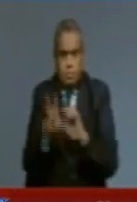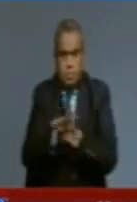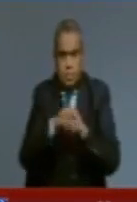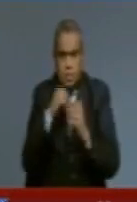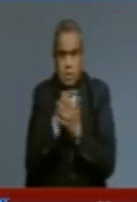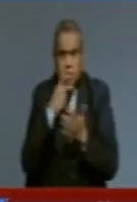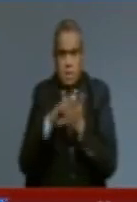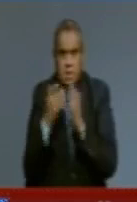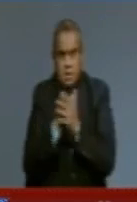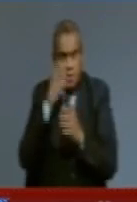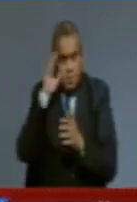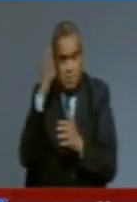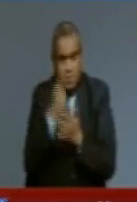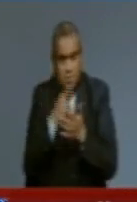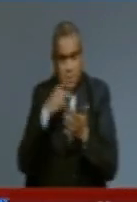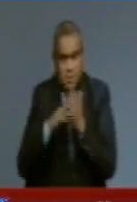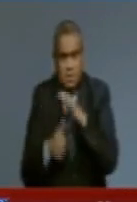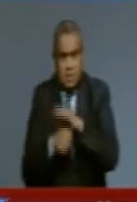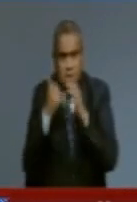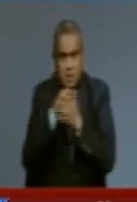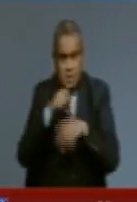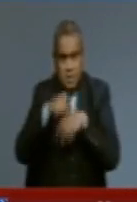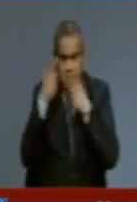والأسرار المقدسة في المذهب